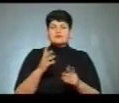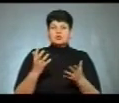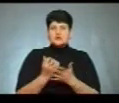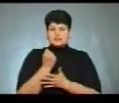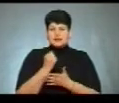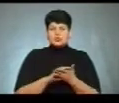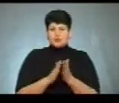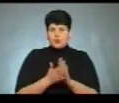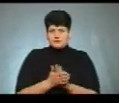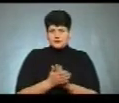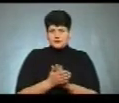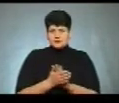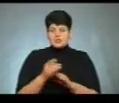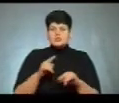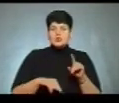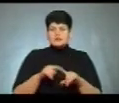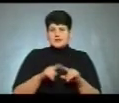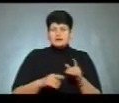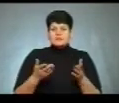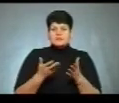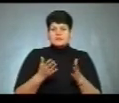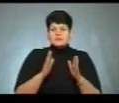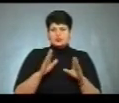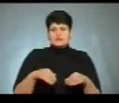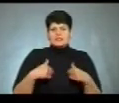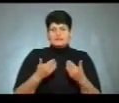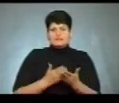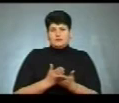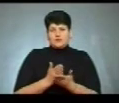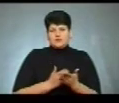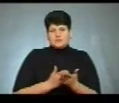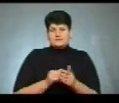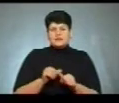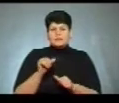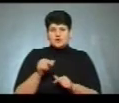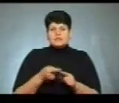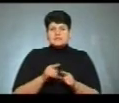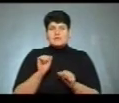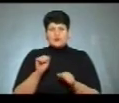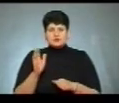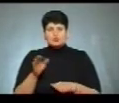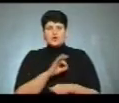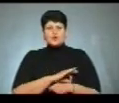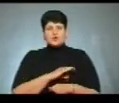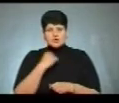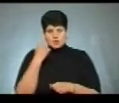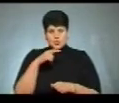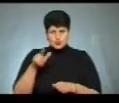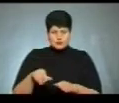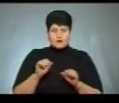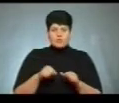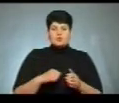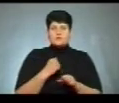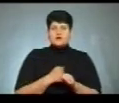з родинами, які будуть, яким вона буде надавати послуги. Крім того, це може бути юридична особа, в якій можуть працювати